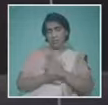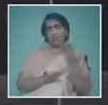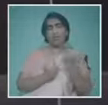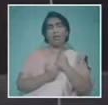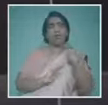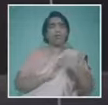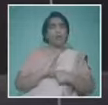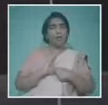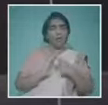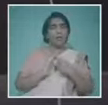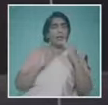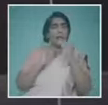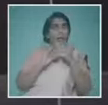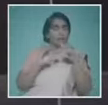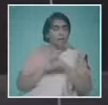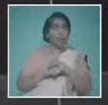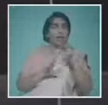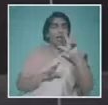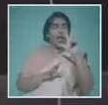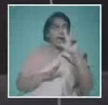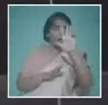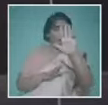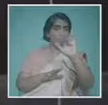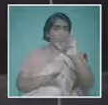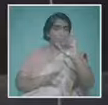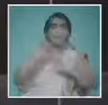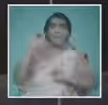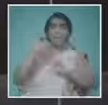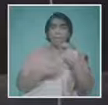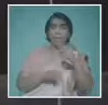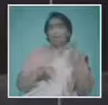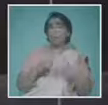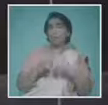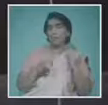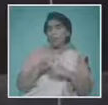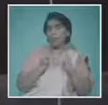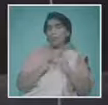ලංකාවේ ගෘහස්ථ වලින් 96%කට මේ ප්‍රශ්නේ බලපාලා තියෙනවා කියලා.